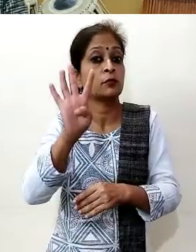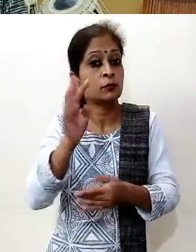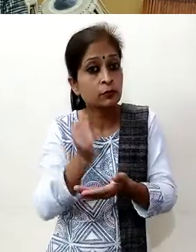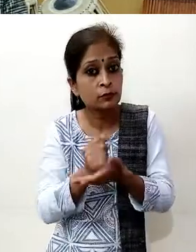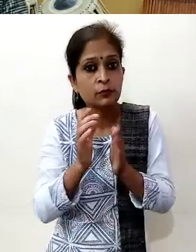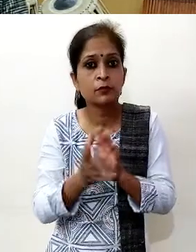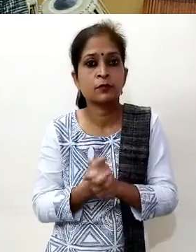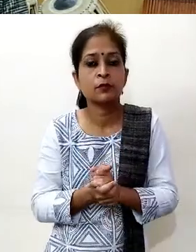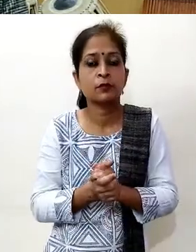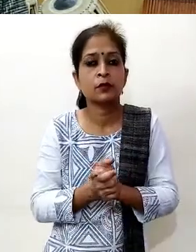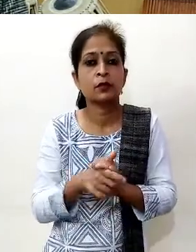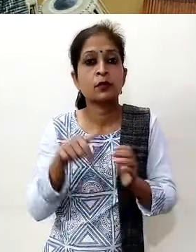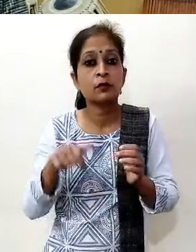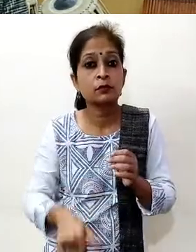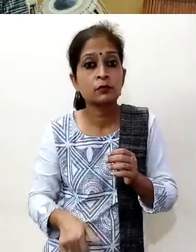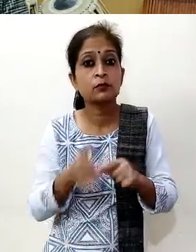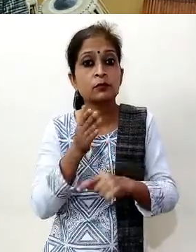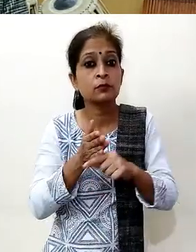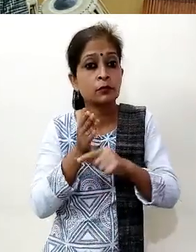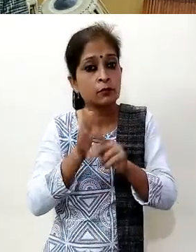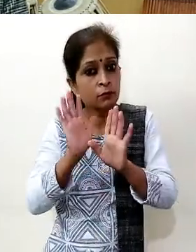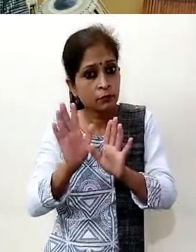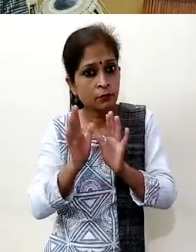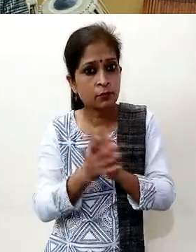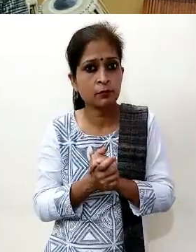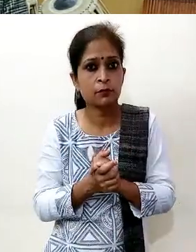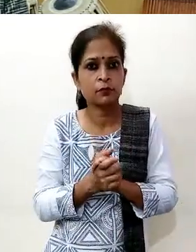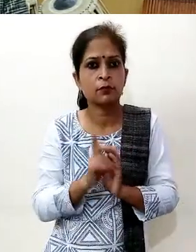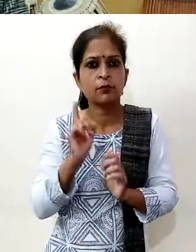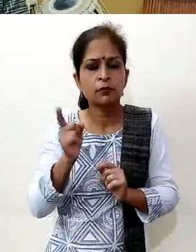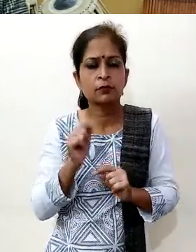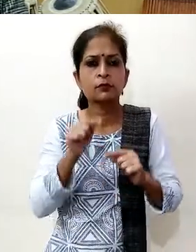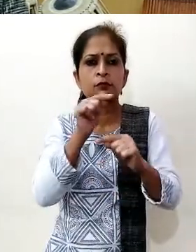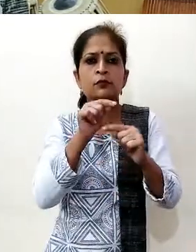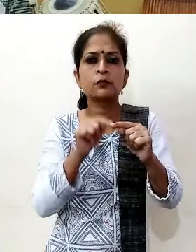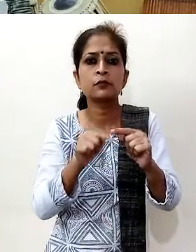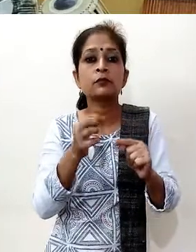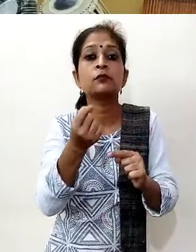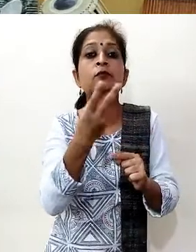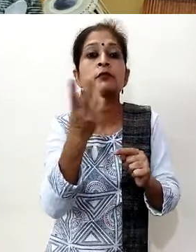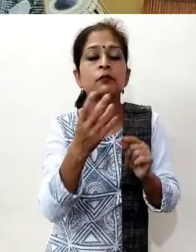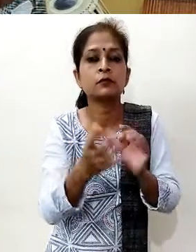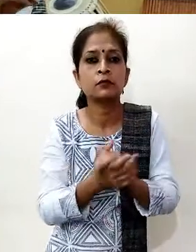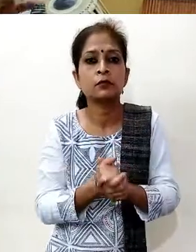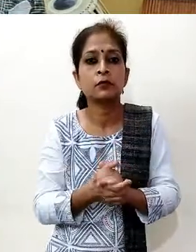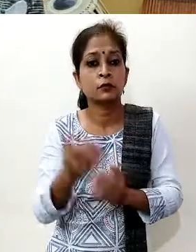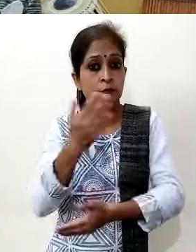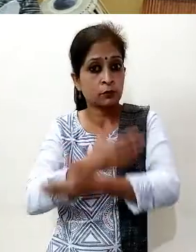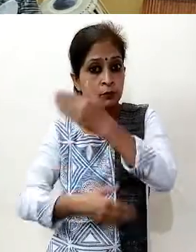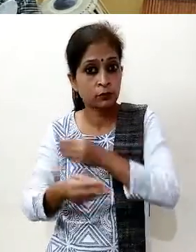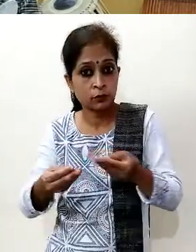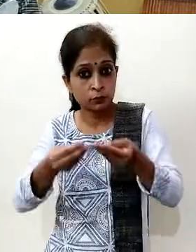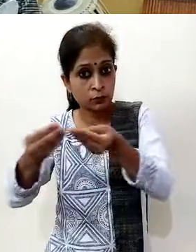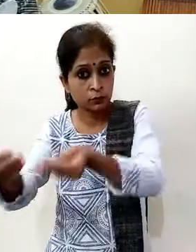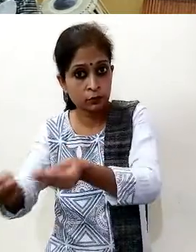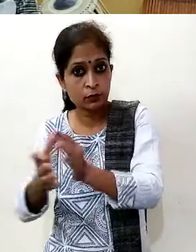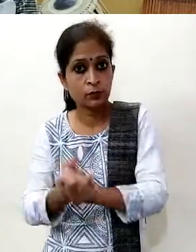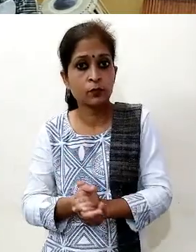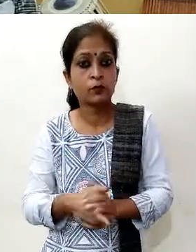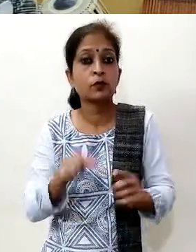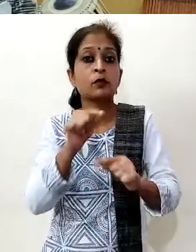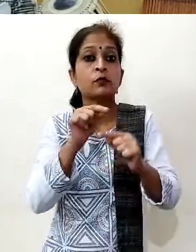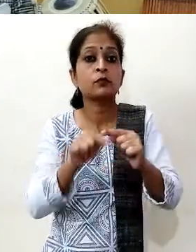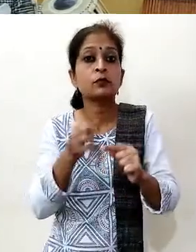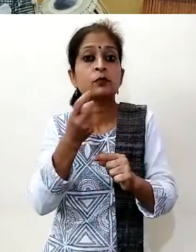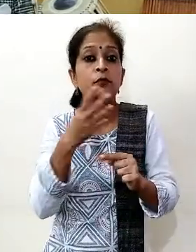लेकिन उन टुकड़ों का कितना प्रतिशत हम दिव्यांगों के लिए खर्चा करेंगे, हाँ। कितना प्रतिशत